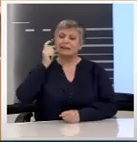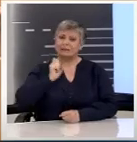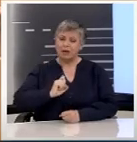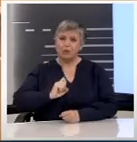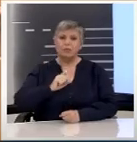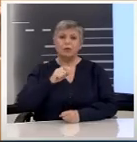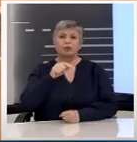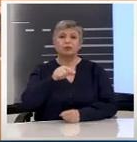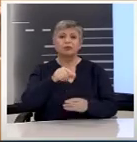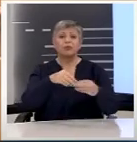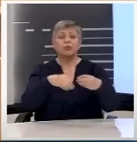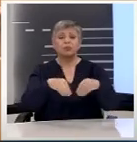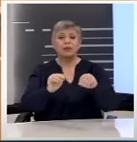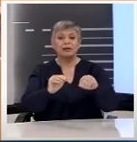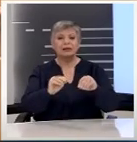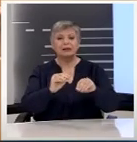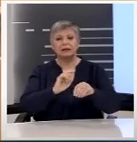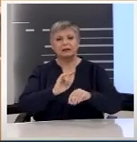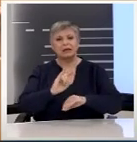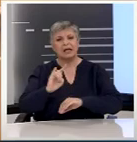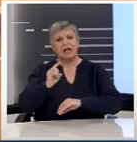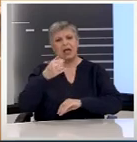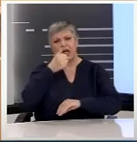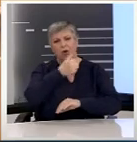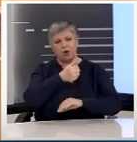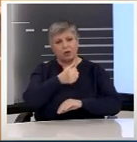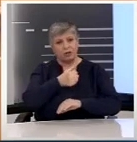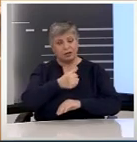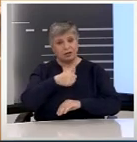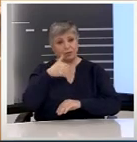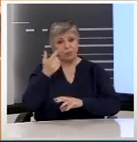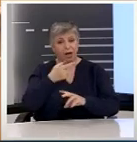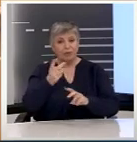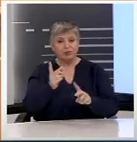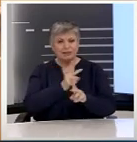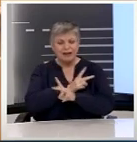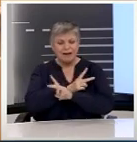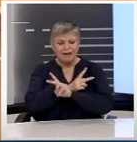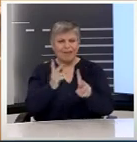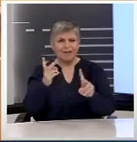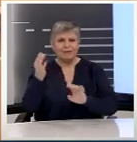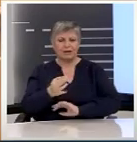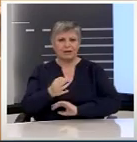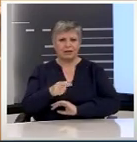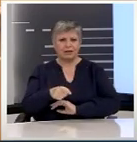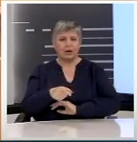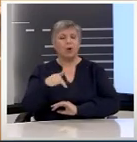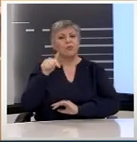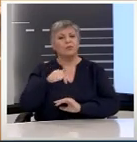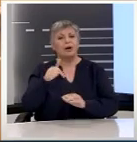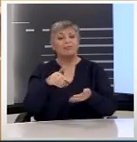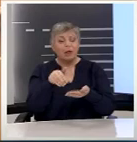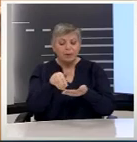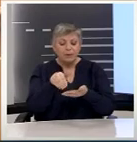ηρωίνη, καθαρής ηρωίνης, που αυτό σημαίνει ότι θα πολλαπλασιάζεται η ποσότητα. Ξέρουμε ότι αυτή η